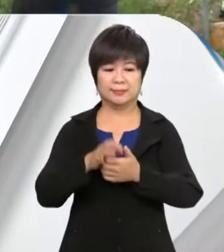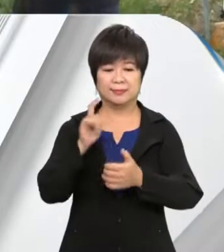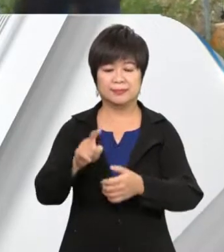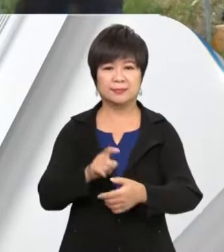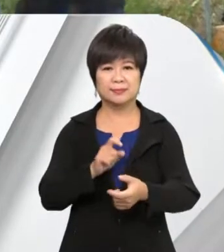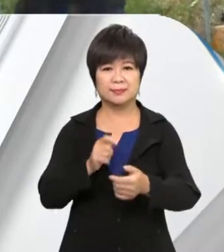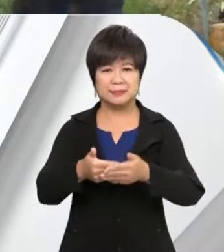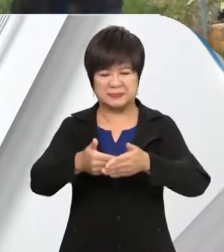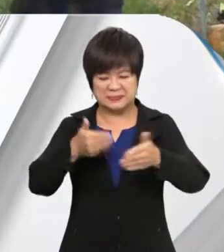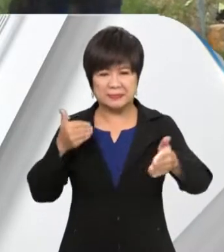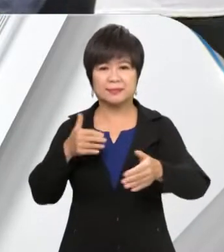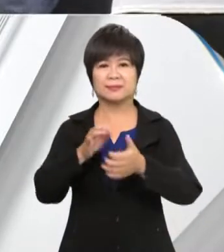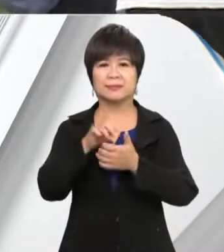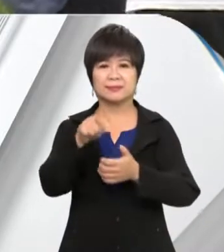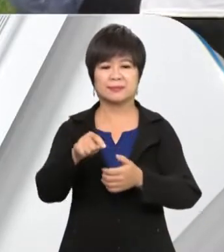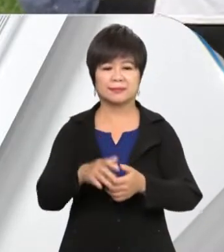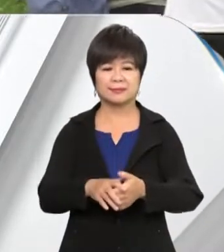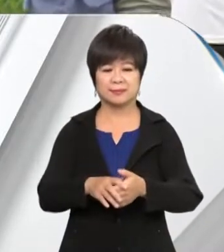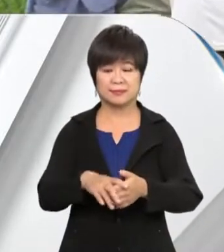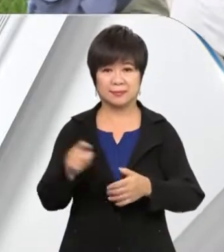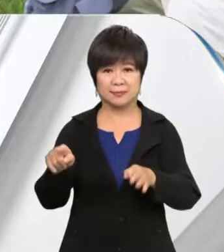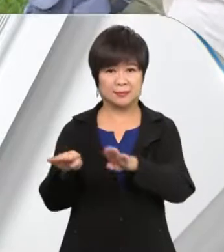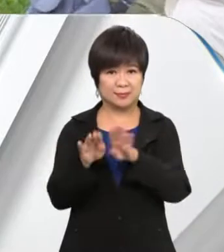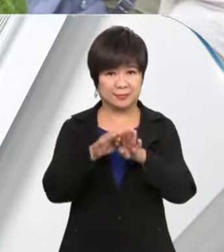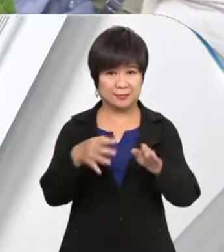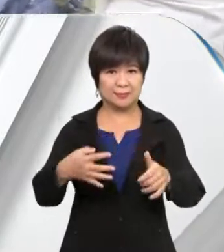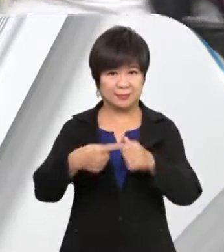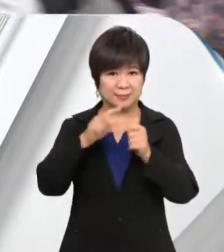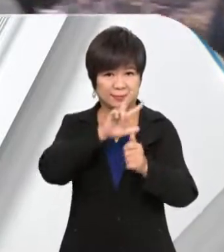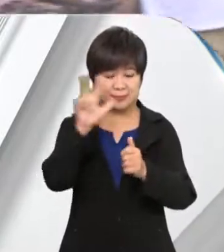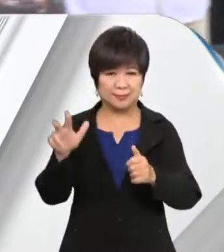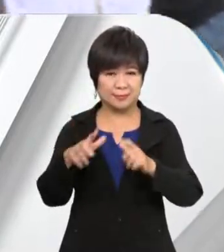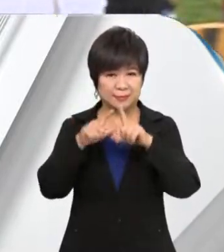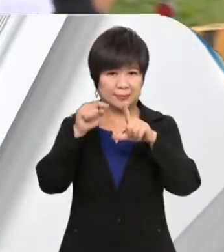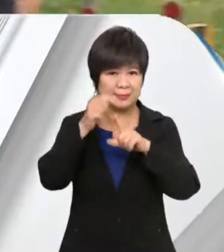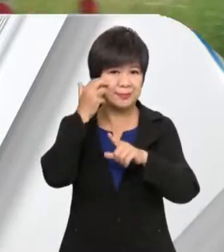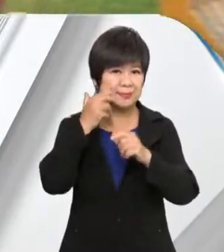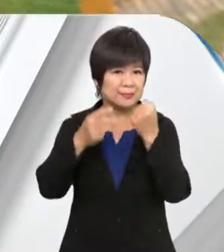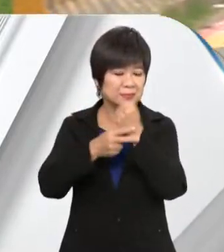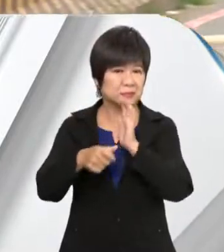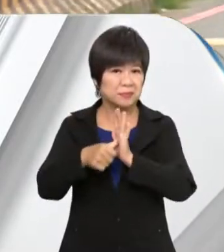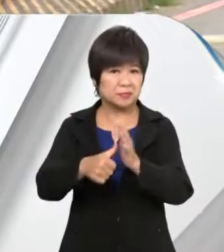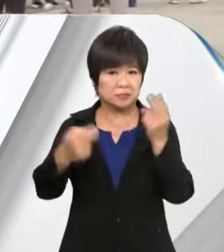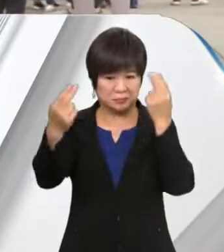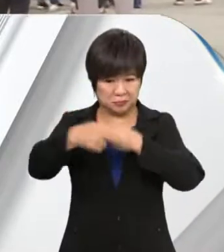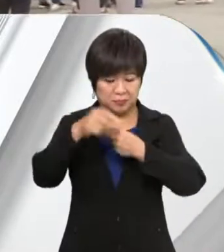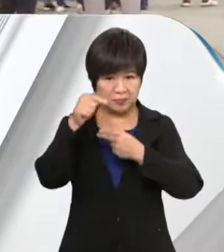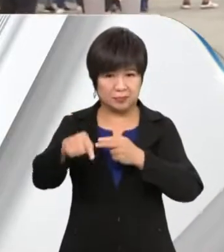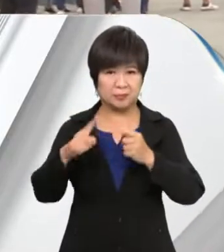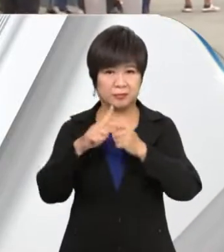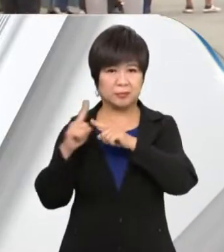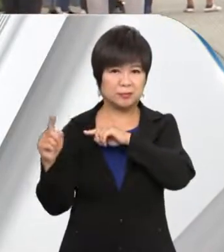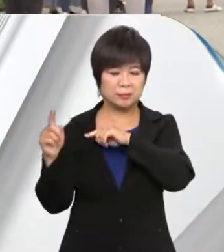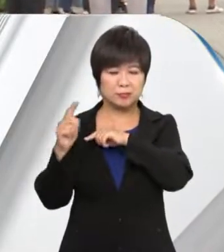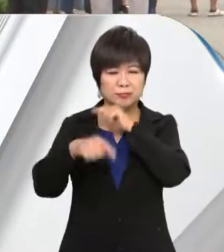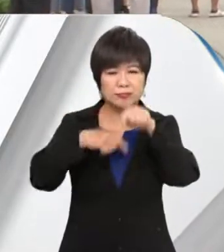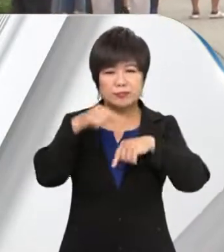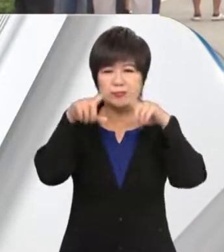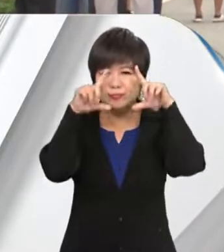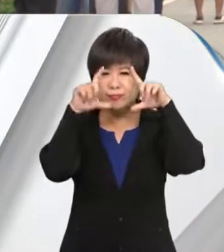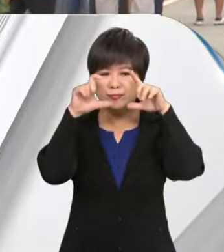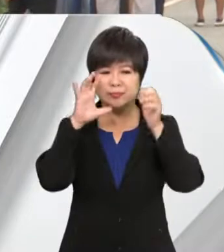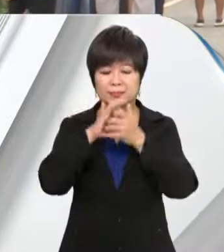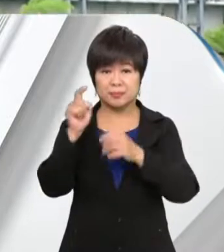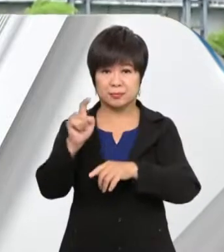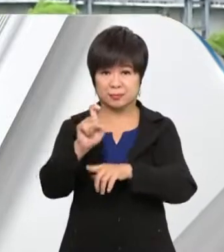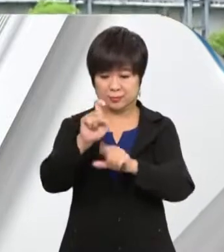托剑平交托，人家第二日台马里有名的景点银幕平交托，最近人潮急速。不过此次的